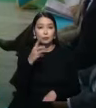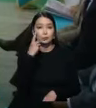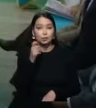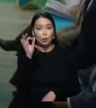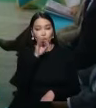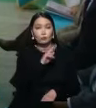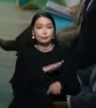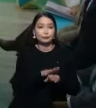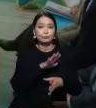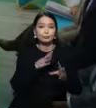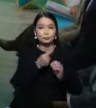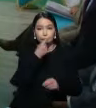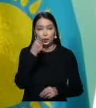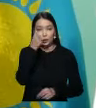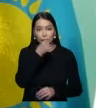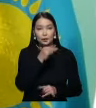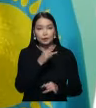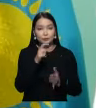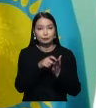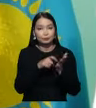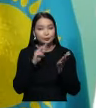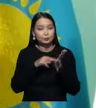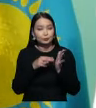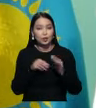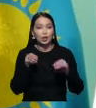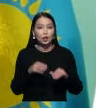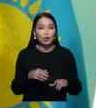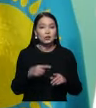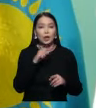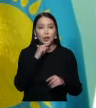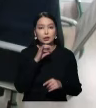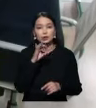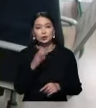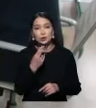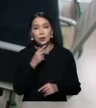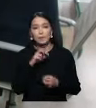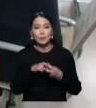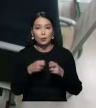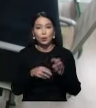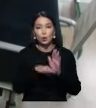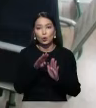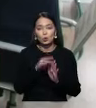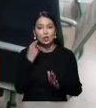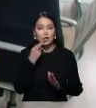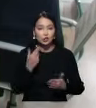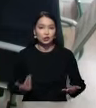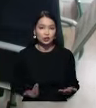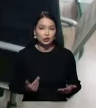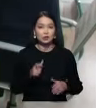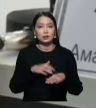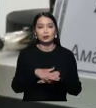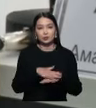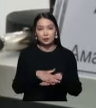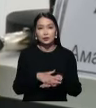проделанной работе в минувшем году и поделился планами по решению экономических и социальных проблем и улучшению качества жизни жителей. Он отметил,